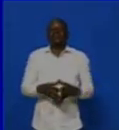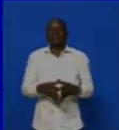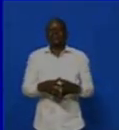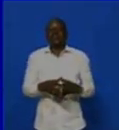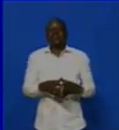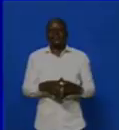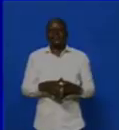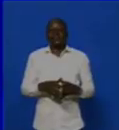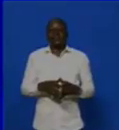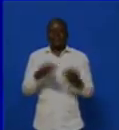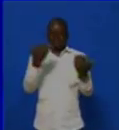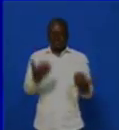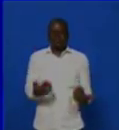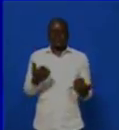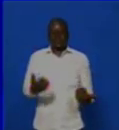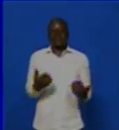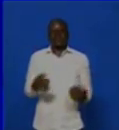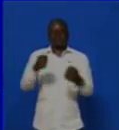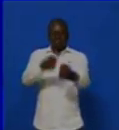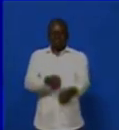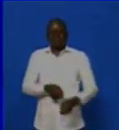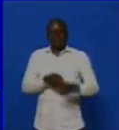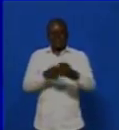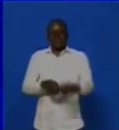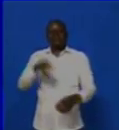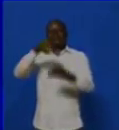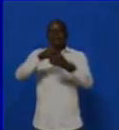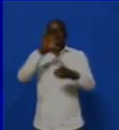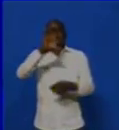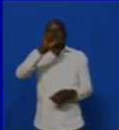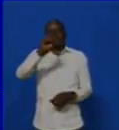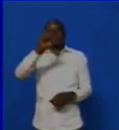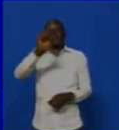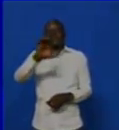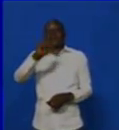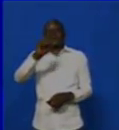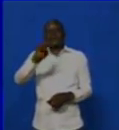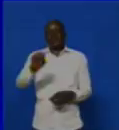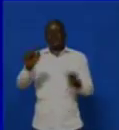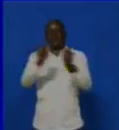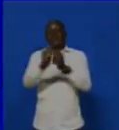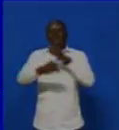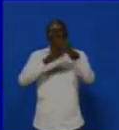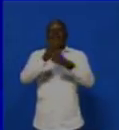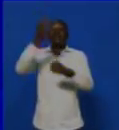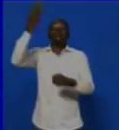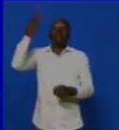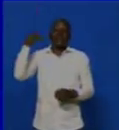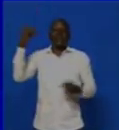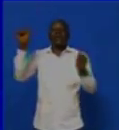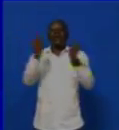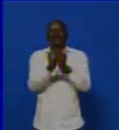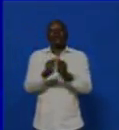La présente campagne agricole dans les Cascades contraste avec celle de l'année précédente. Malgré les attaques